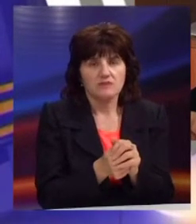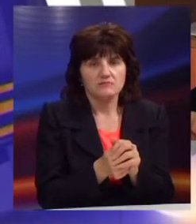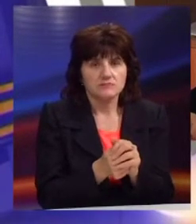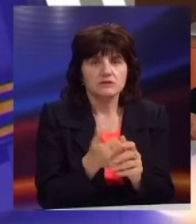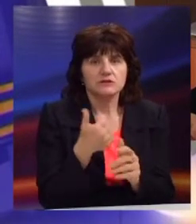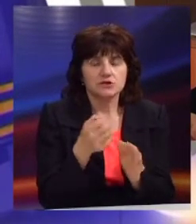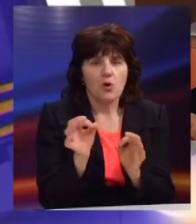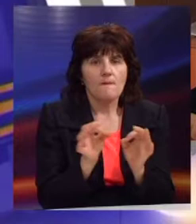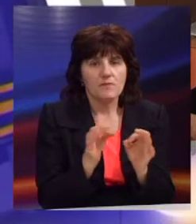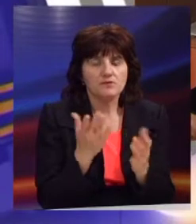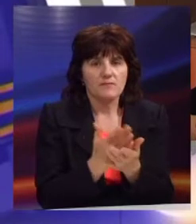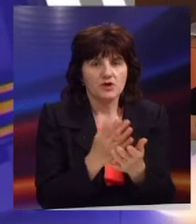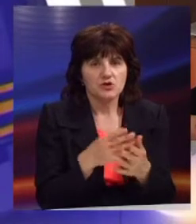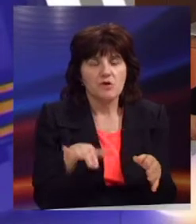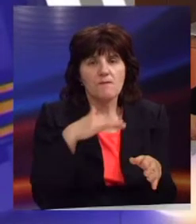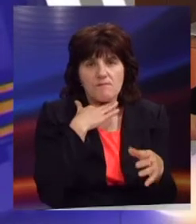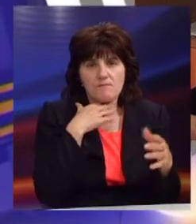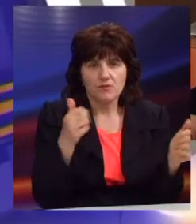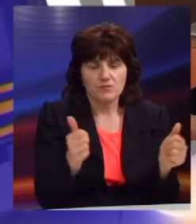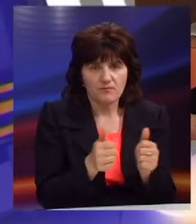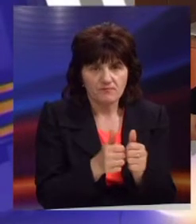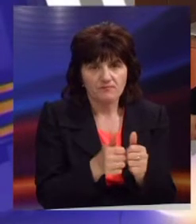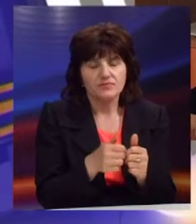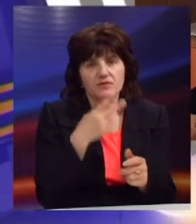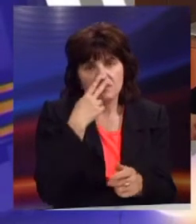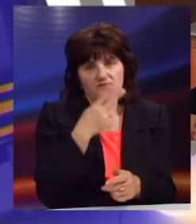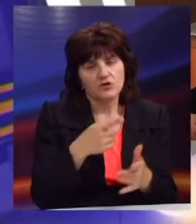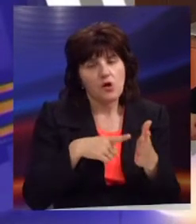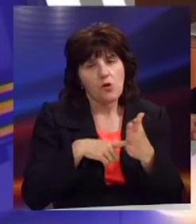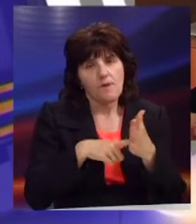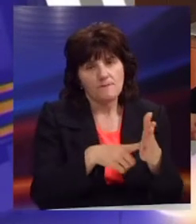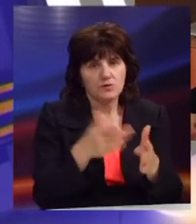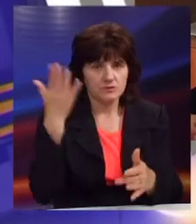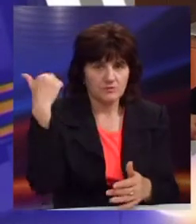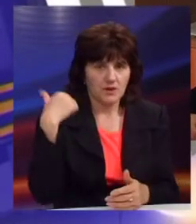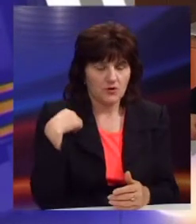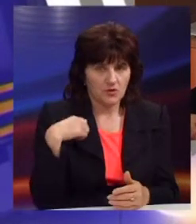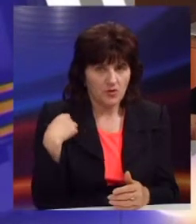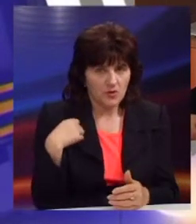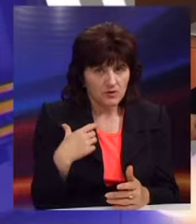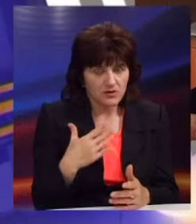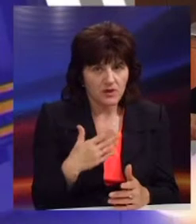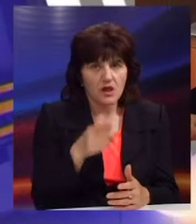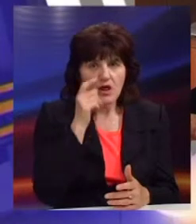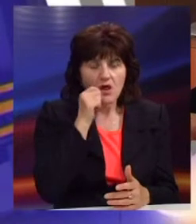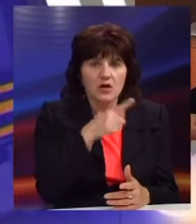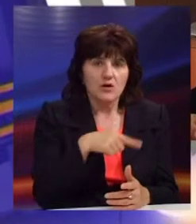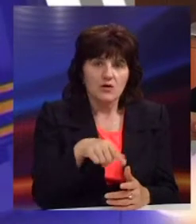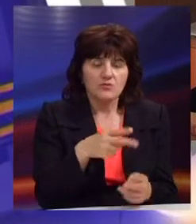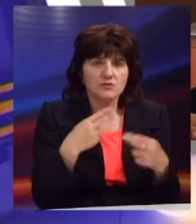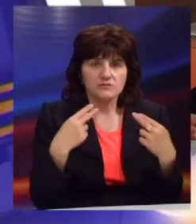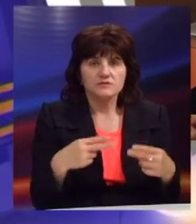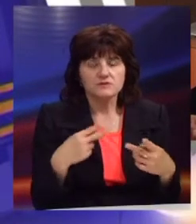bliže 100% popunjeni. Ono što nije u preprodaji, što je pokazalo se unazad par godina, ljudi su skeptici